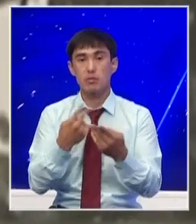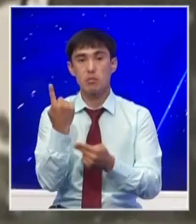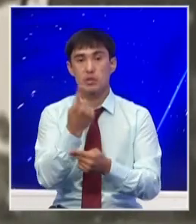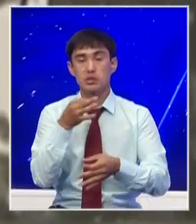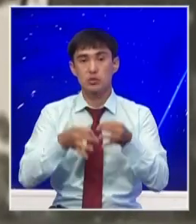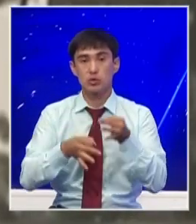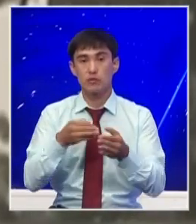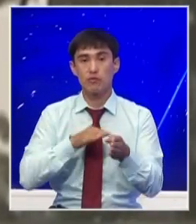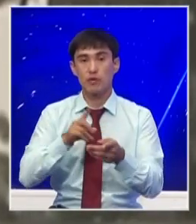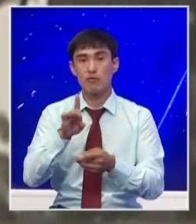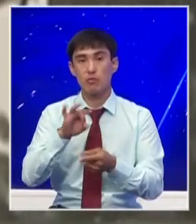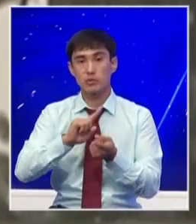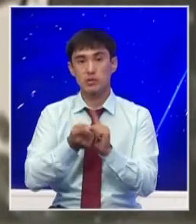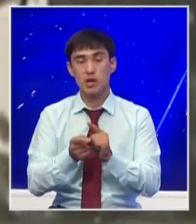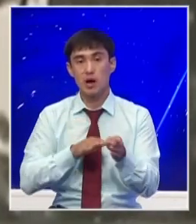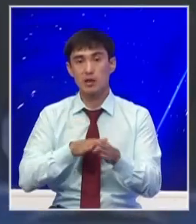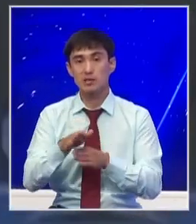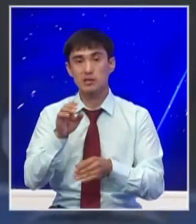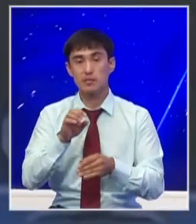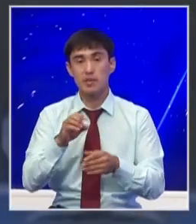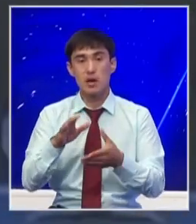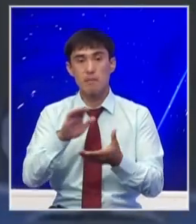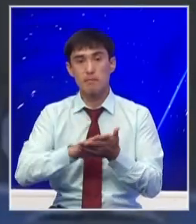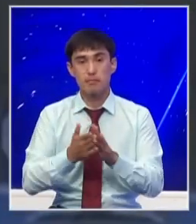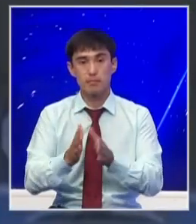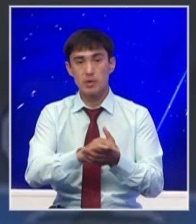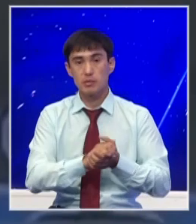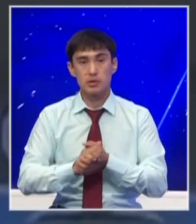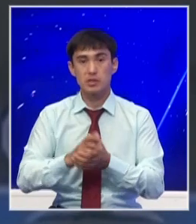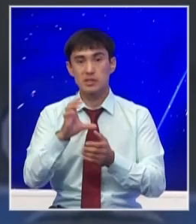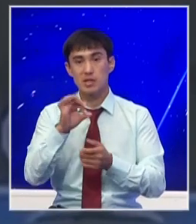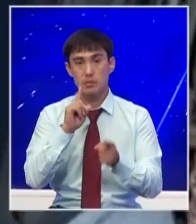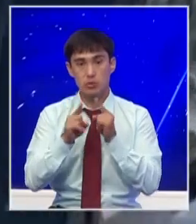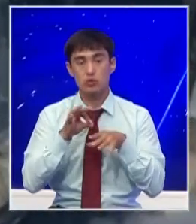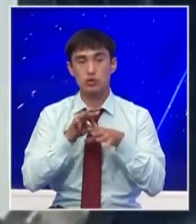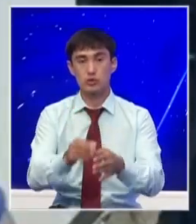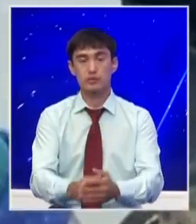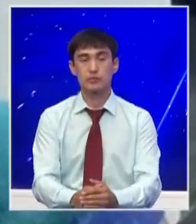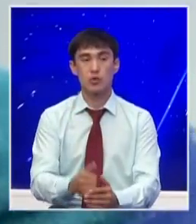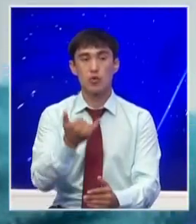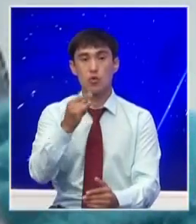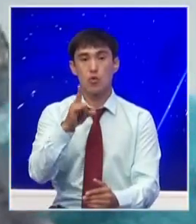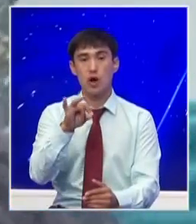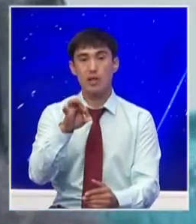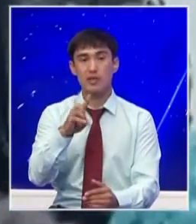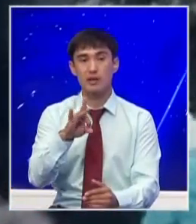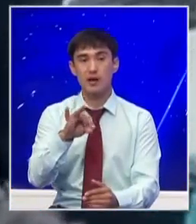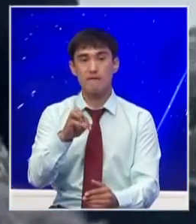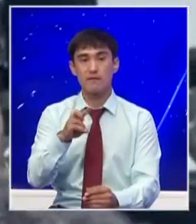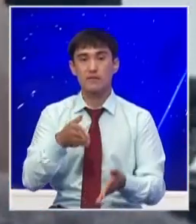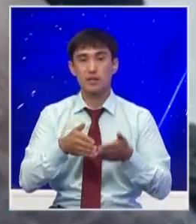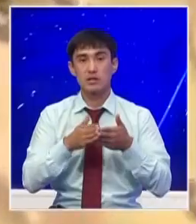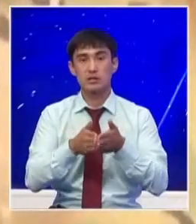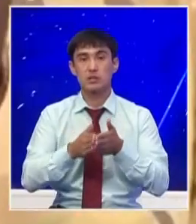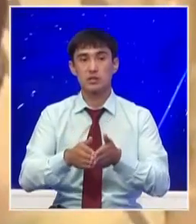реформасына қатысты. Айта кетейік, күзде Ресеймен бейбіт келісім жасау жөнінде жаһандық саммит өткізбек. Угандада Виктория көлінде қайық апатқа ұшырап